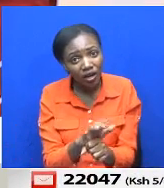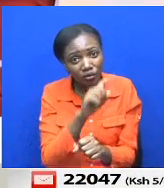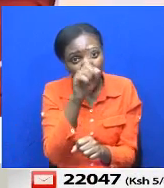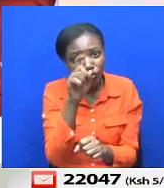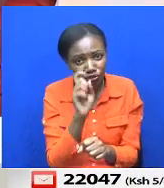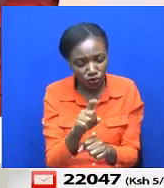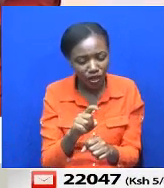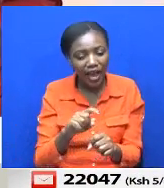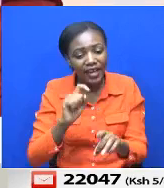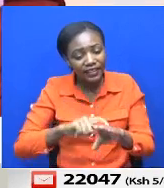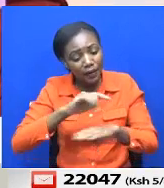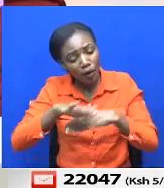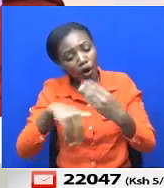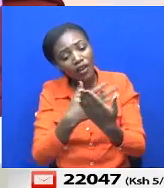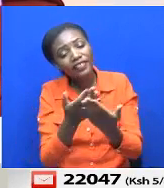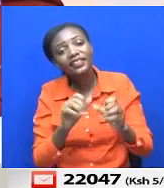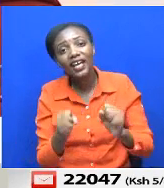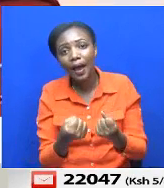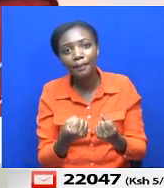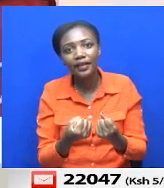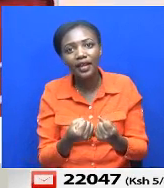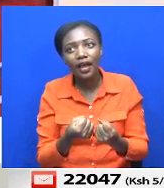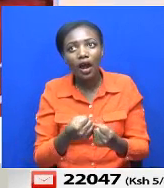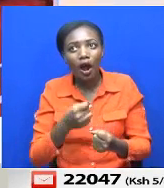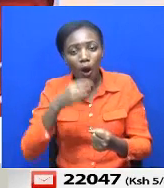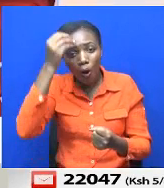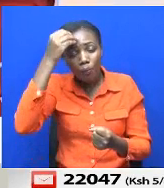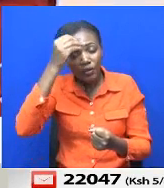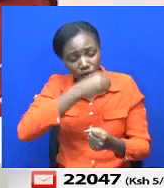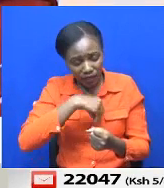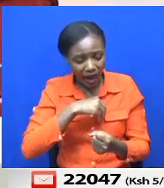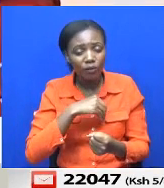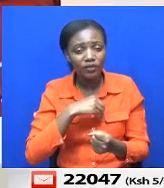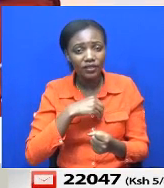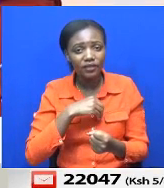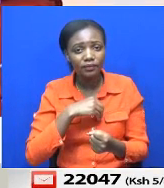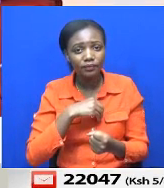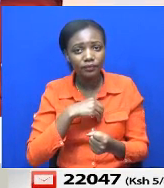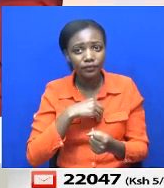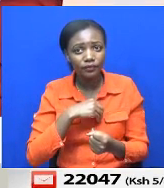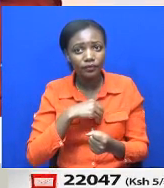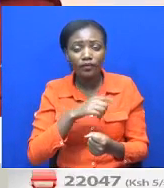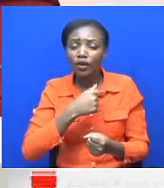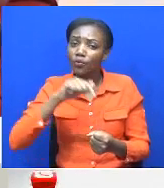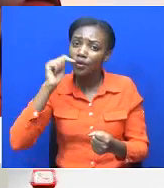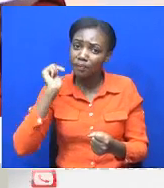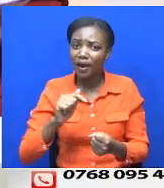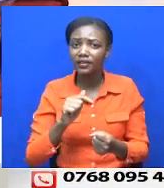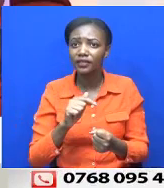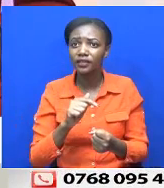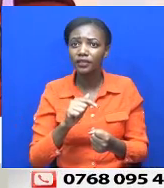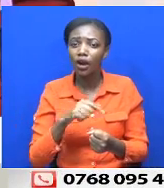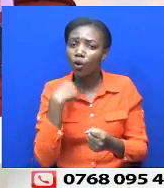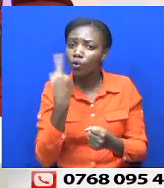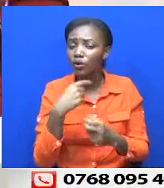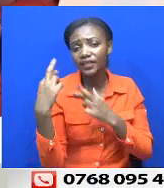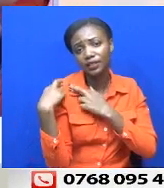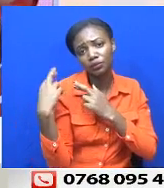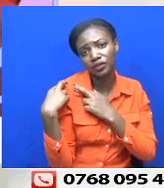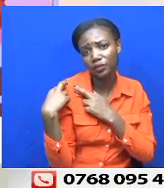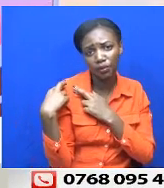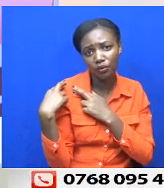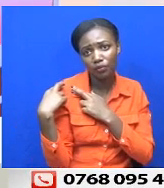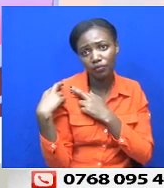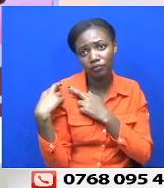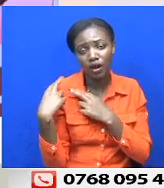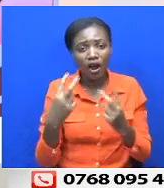yote yakiendelea kutendeka, machoni mwetu makali yakiendelea kupoa, tunafaa kujilaumu ama tunafaa kumlaumu nani?